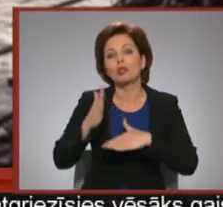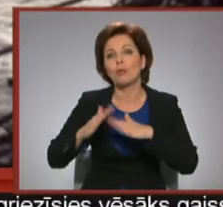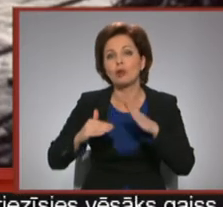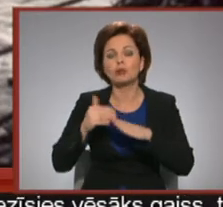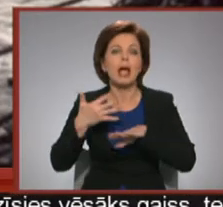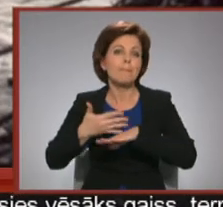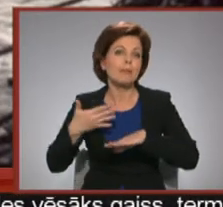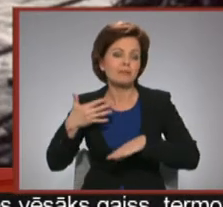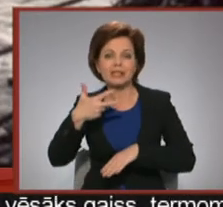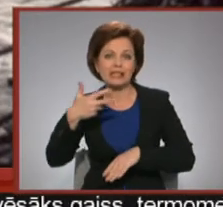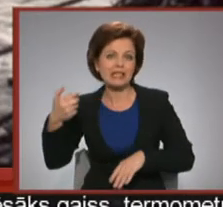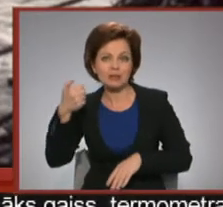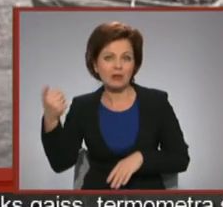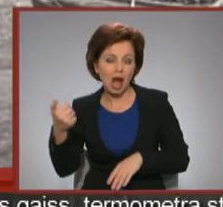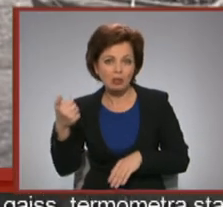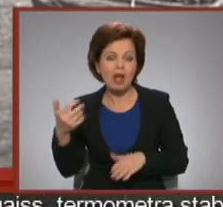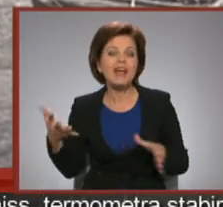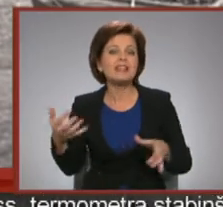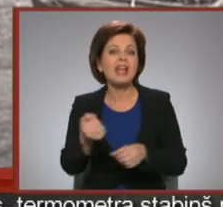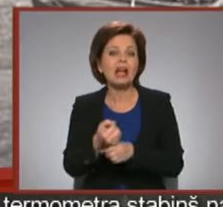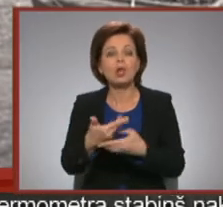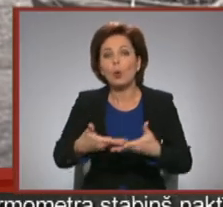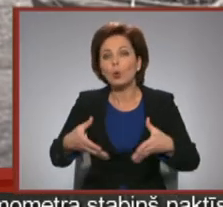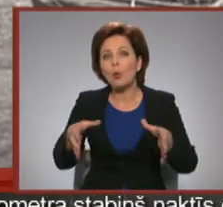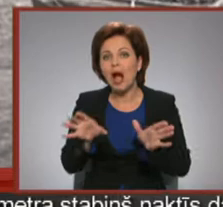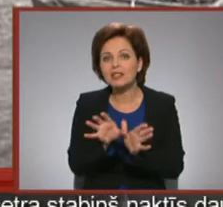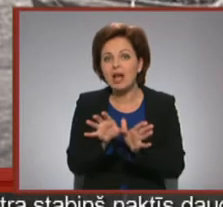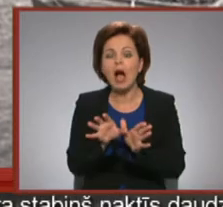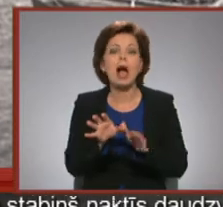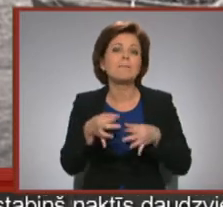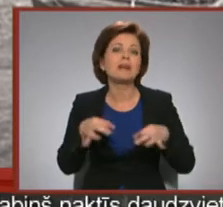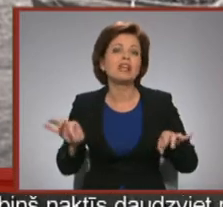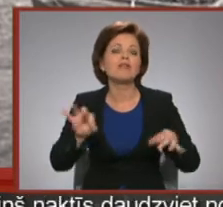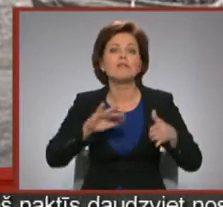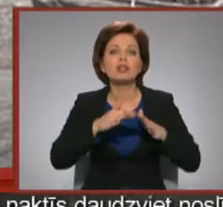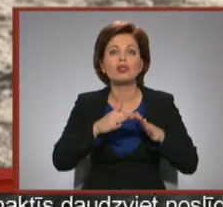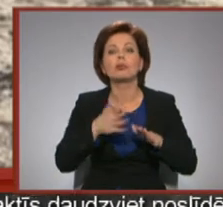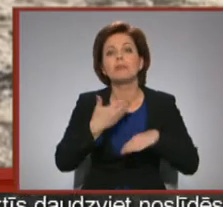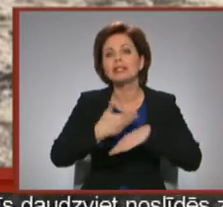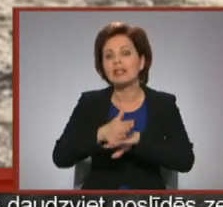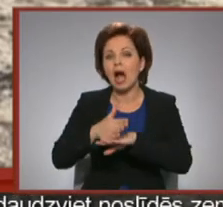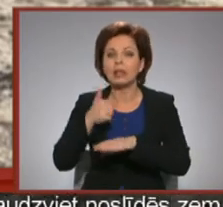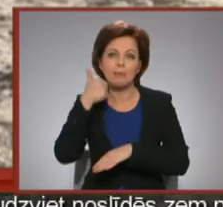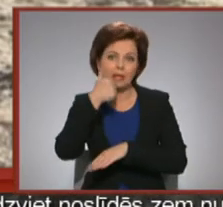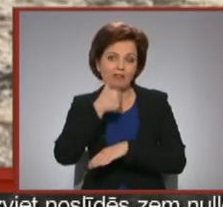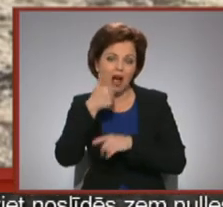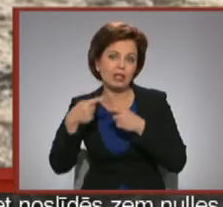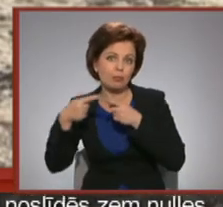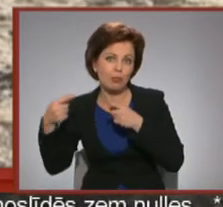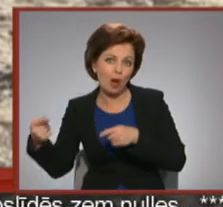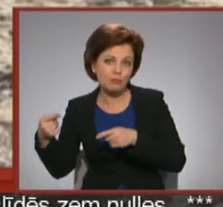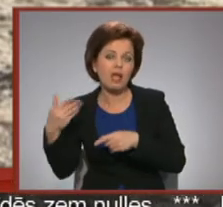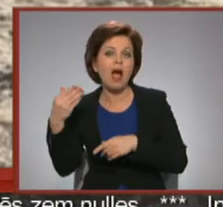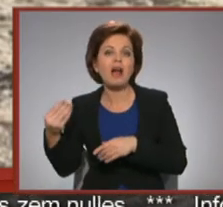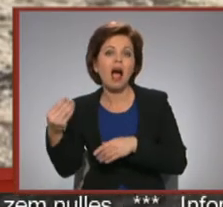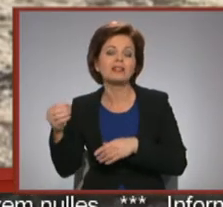300 gadiem te sākts zivis ķert grozos. Pirmās brīvvalsts laikā rumba pat sadalīt privātos posmos, kur nu tad katrs licis savu